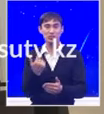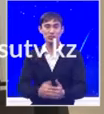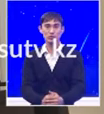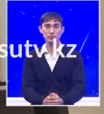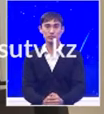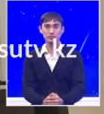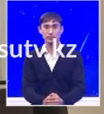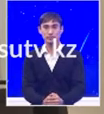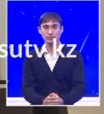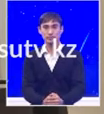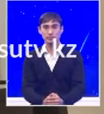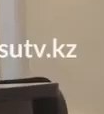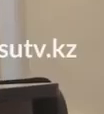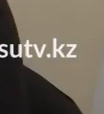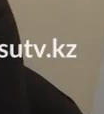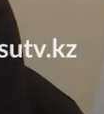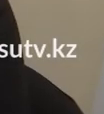1 и смагулова душам муканов телеканал жетысу